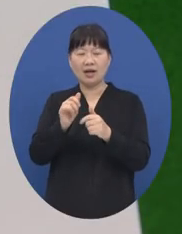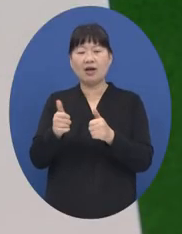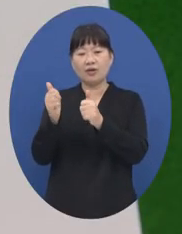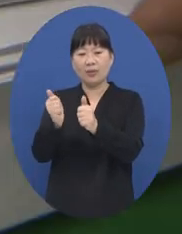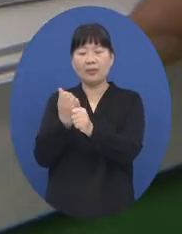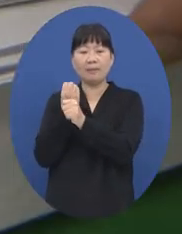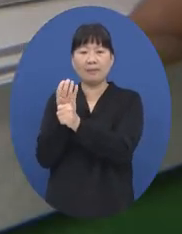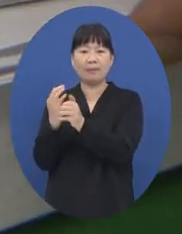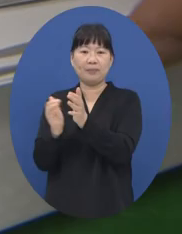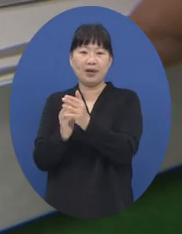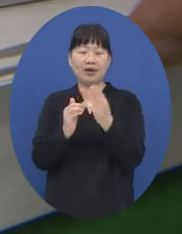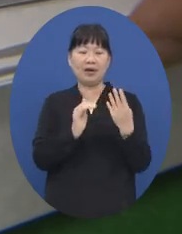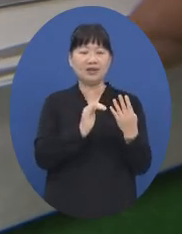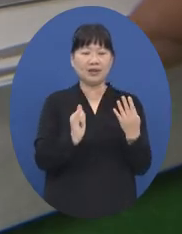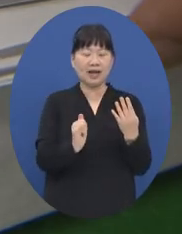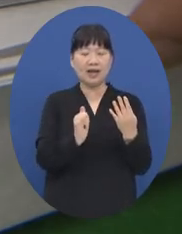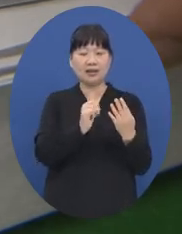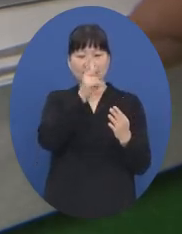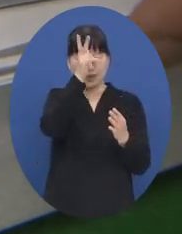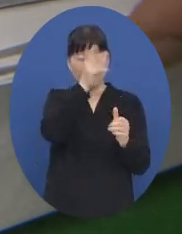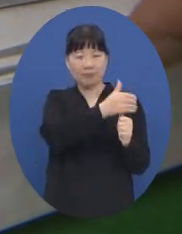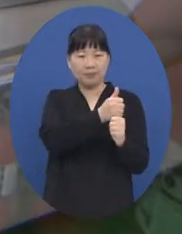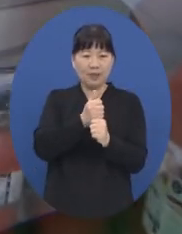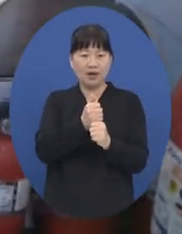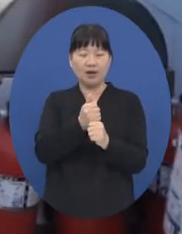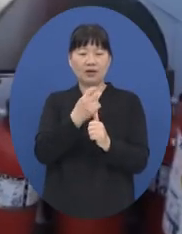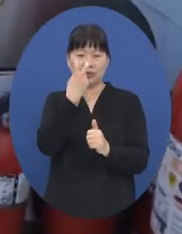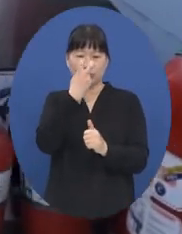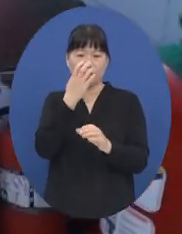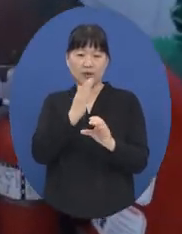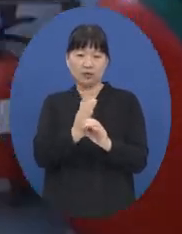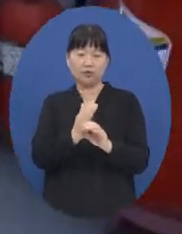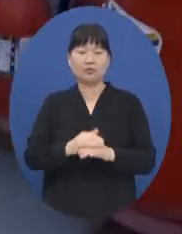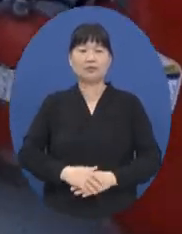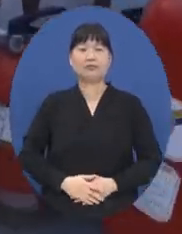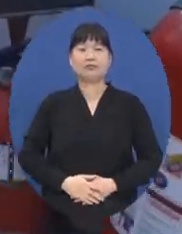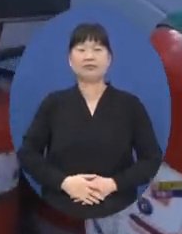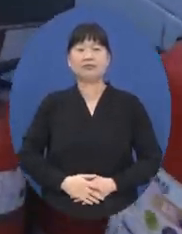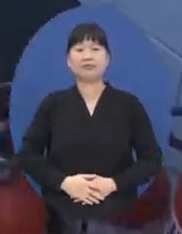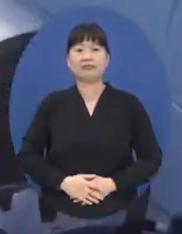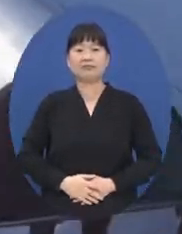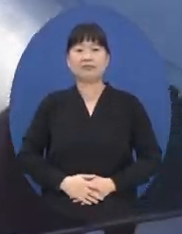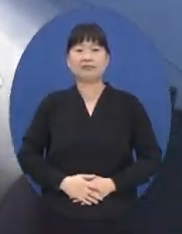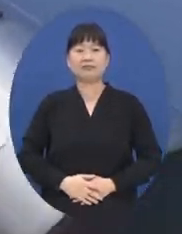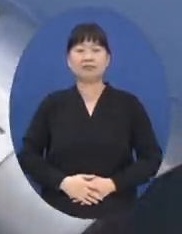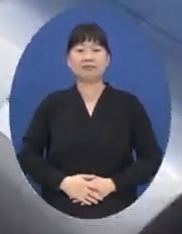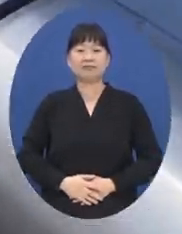송치하고 4명은 형사 입건해 수사 중입니다. 경기지TV 이슬비입니다.